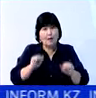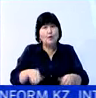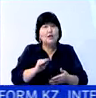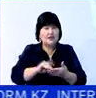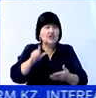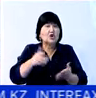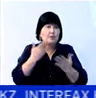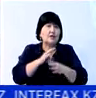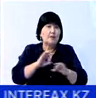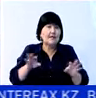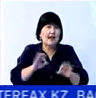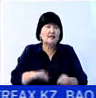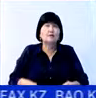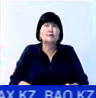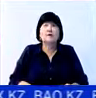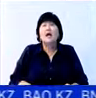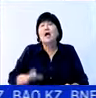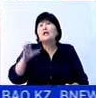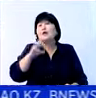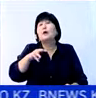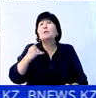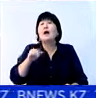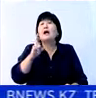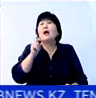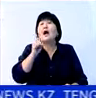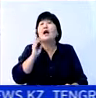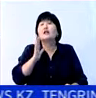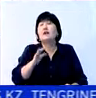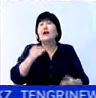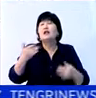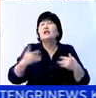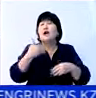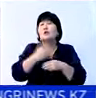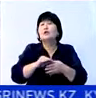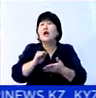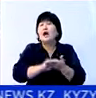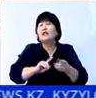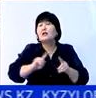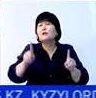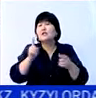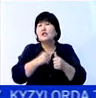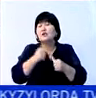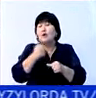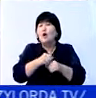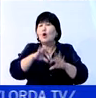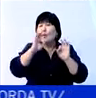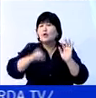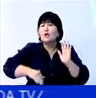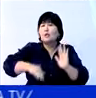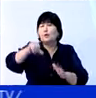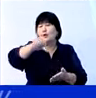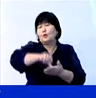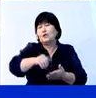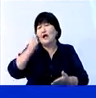бейне материалы. Сәбира Майқанова – театр өнеріндегі қайталанбас есімдердің бірі. Өнер биігінде өз өрнегі